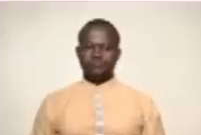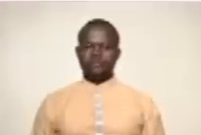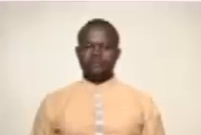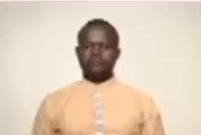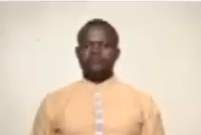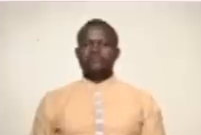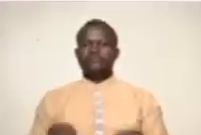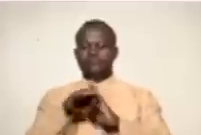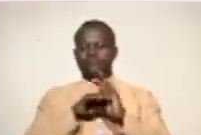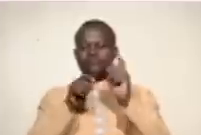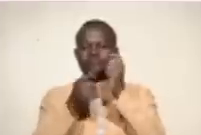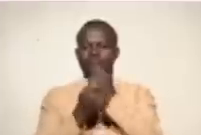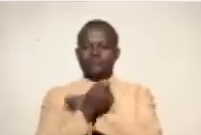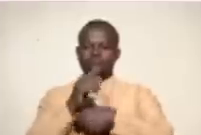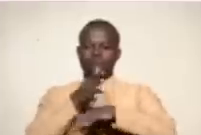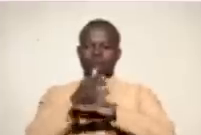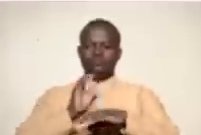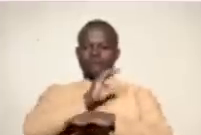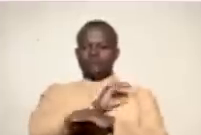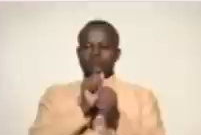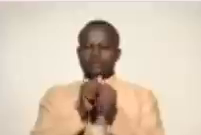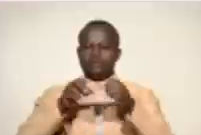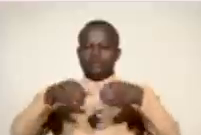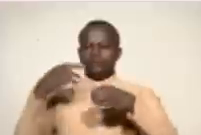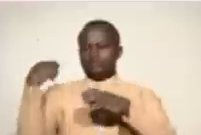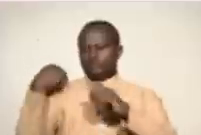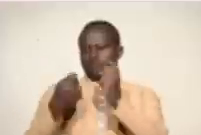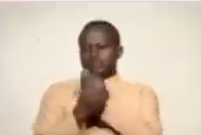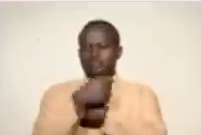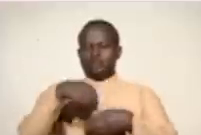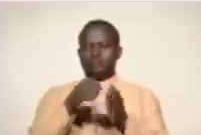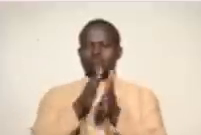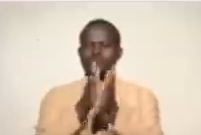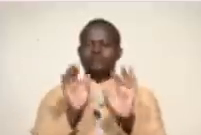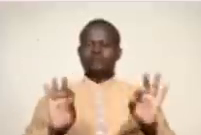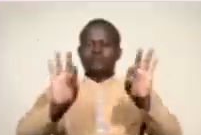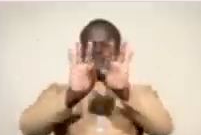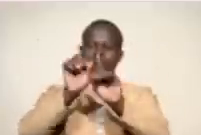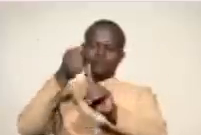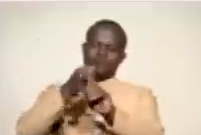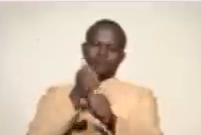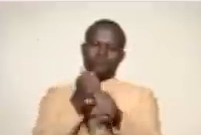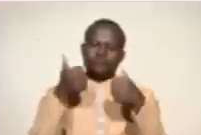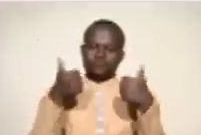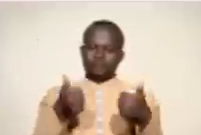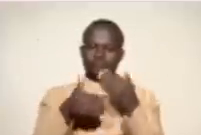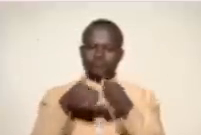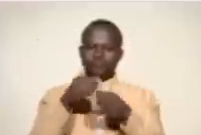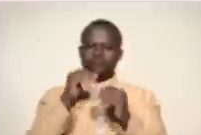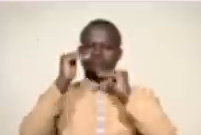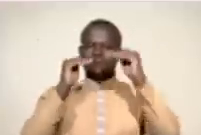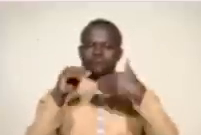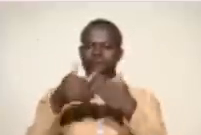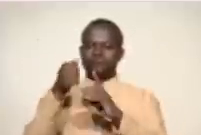Gahunda y'amavugurura irenze komisiyo ndetse n'itsinda rishinzwe amavugurura muri rusange. Ni ngombwa ko duharanira gukora neza mu kubaka inzego